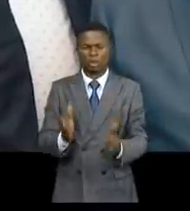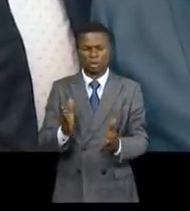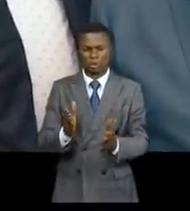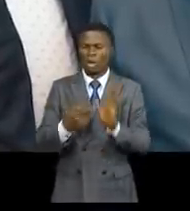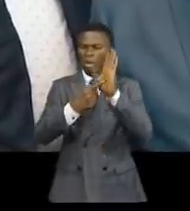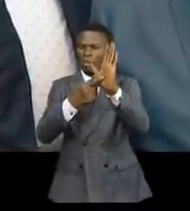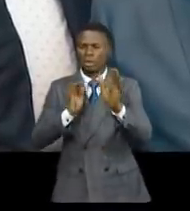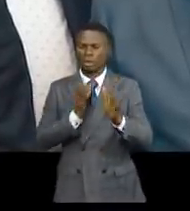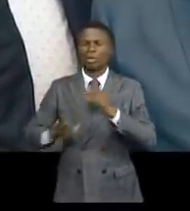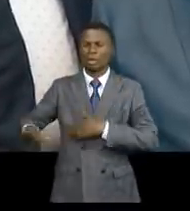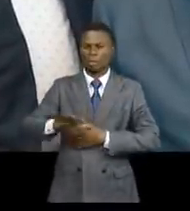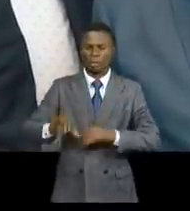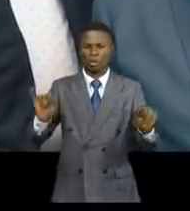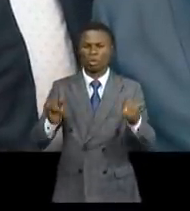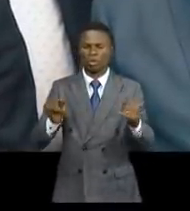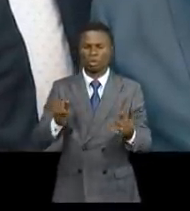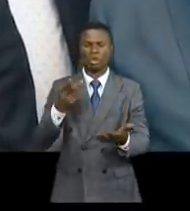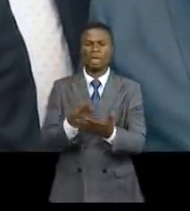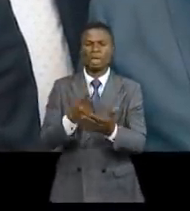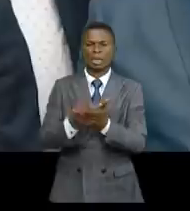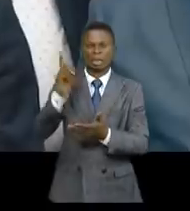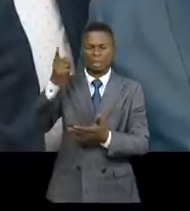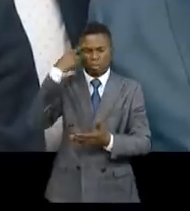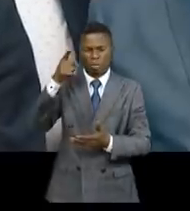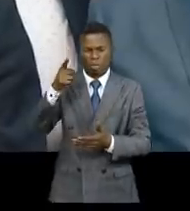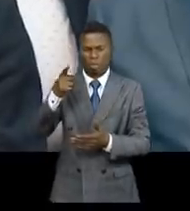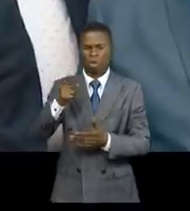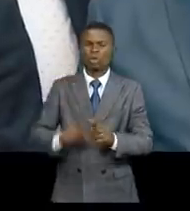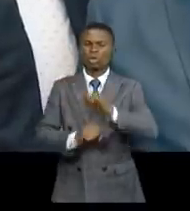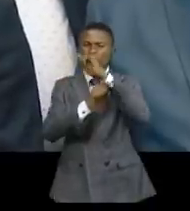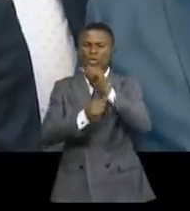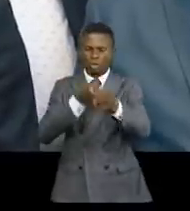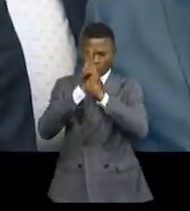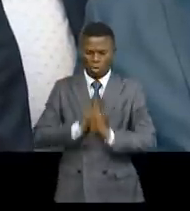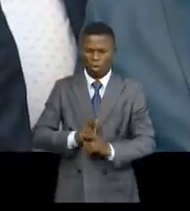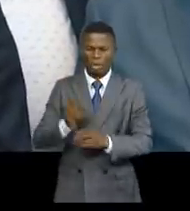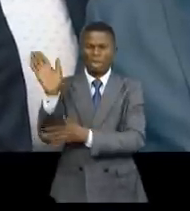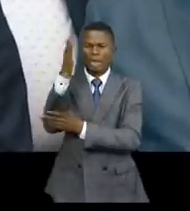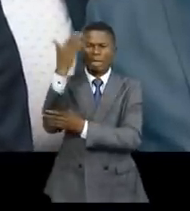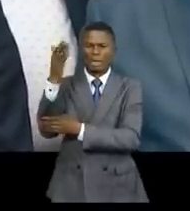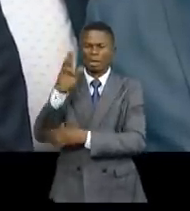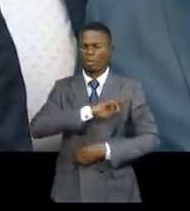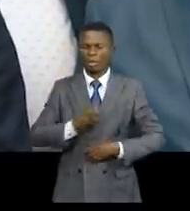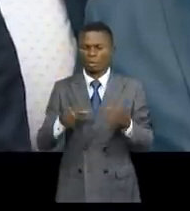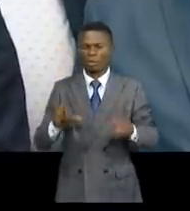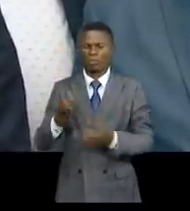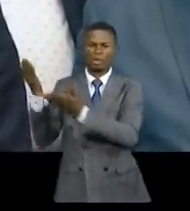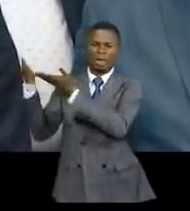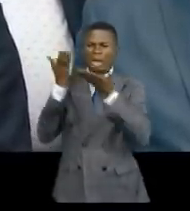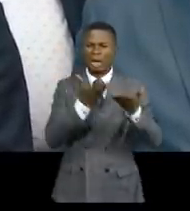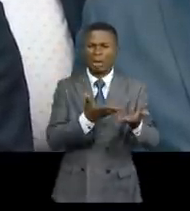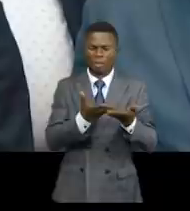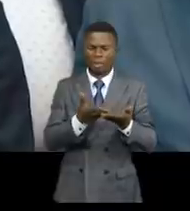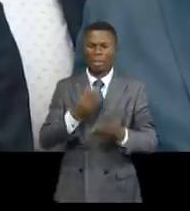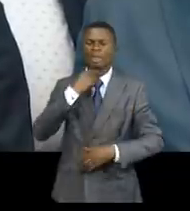pays aux Jeux Olympiques pour honorer les drapeaux de la République démocratique du Congo et ramener des médailles au numéro